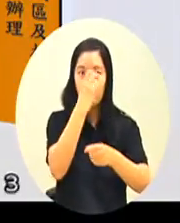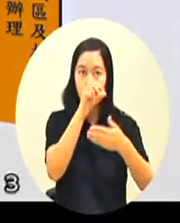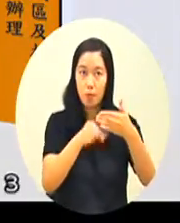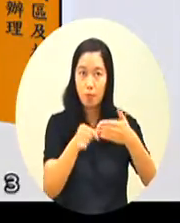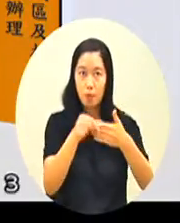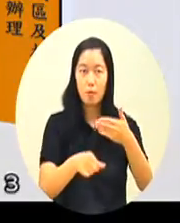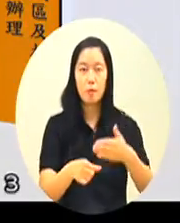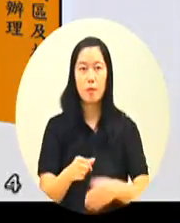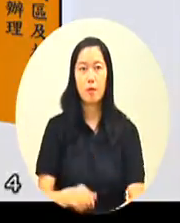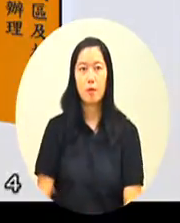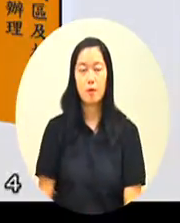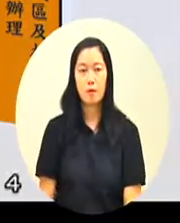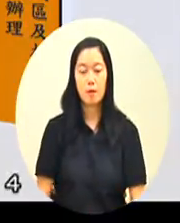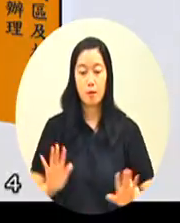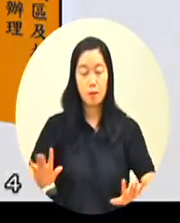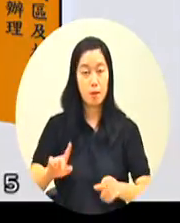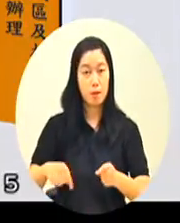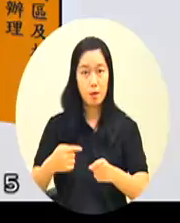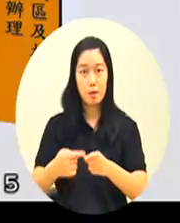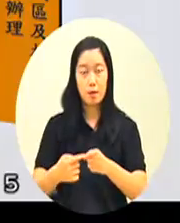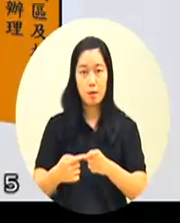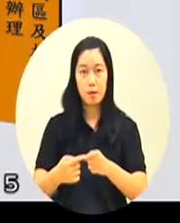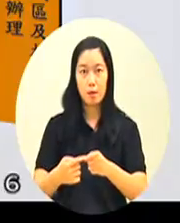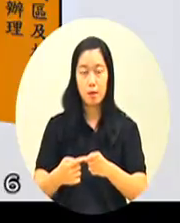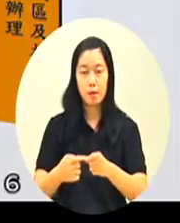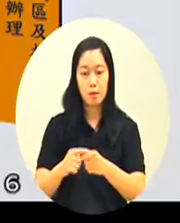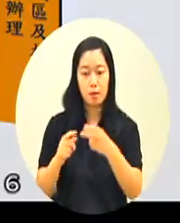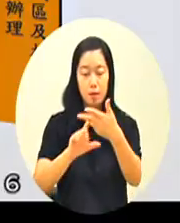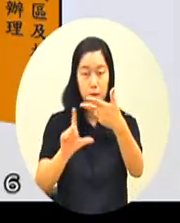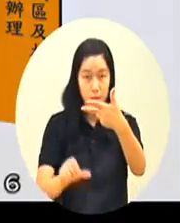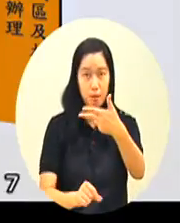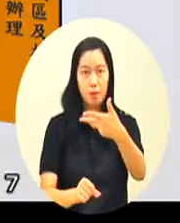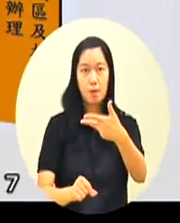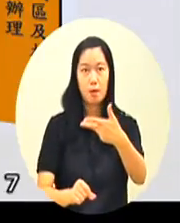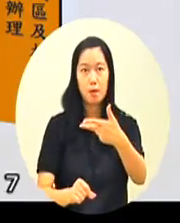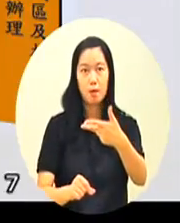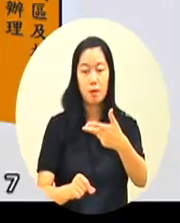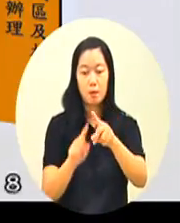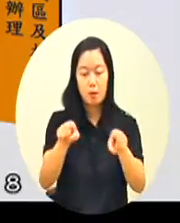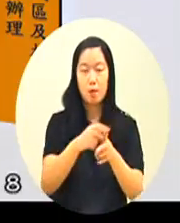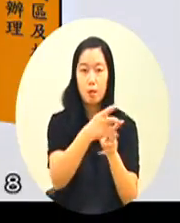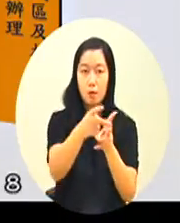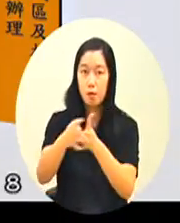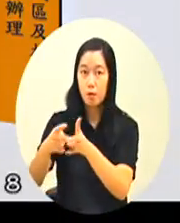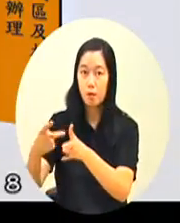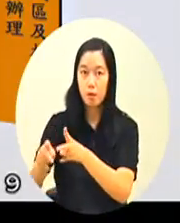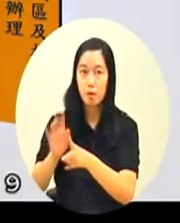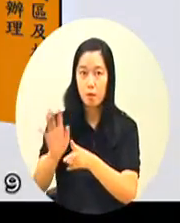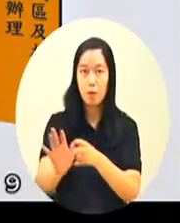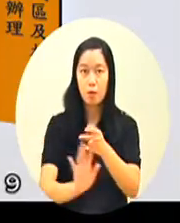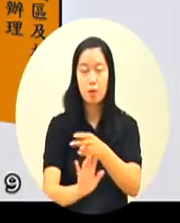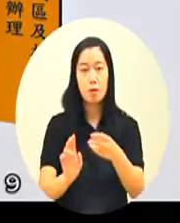范，那也在今年的已经在7月的时候，函知各原民区公所及相关主管机关遵循办